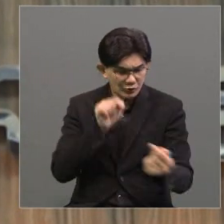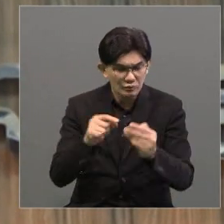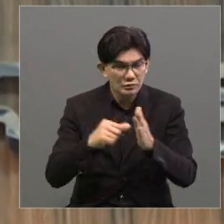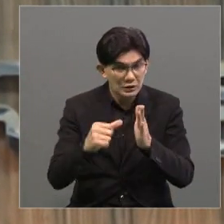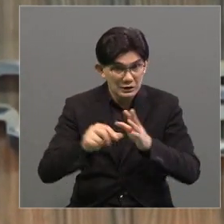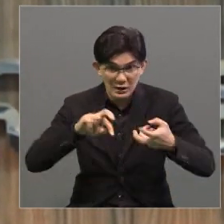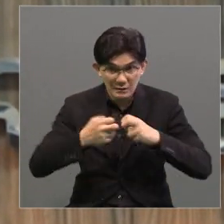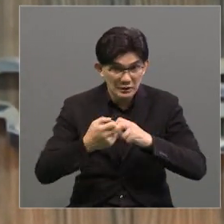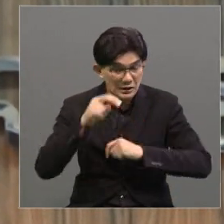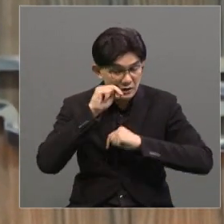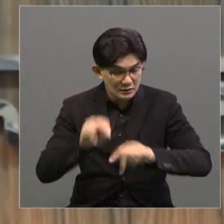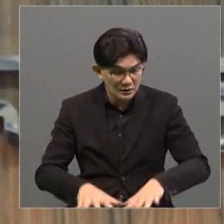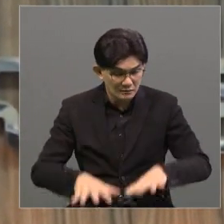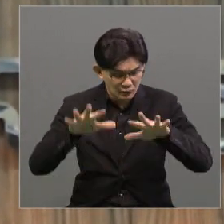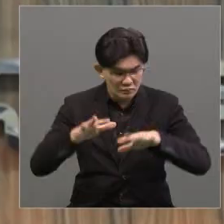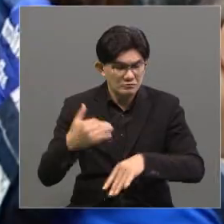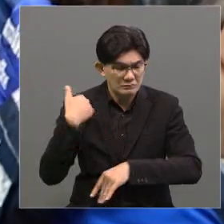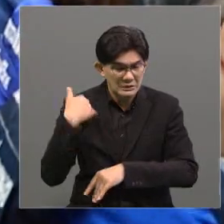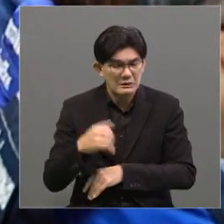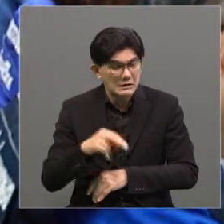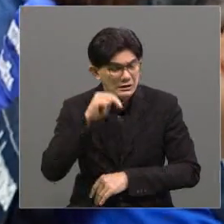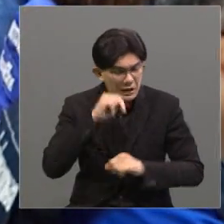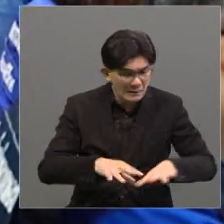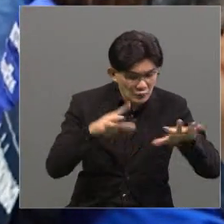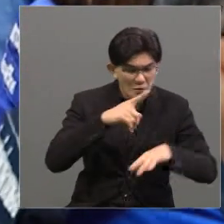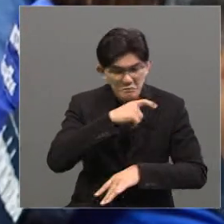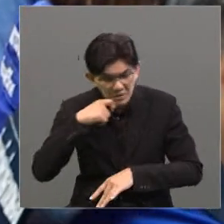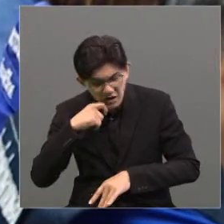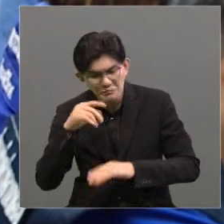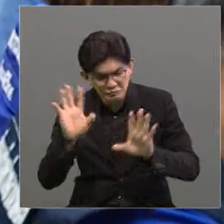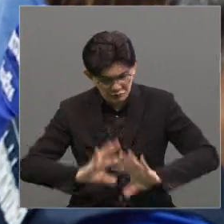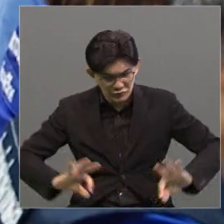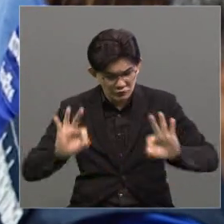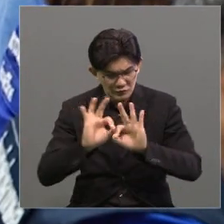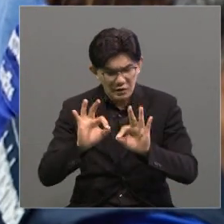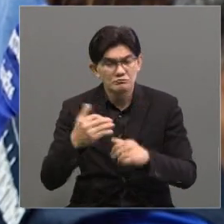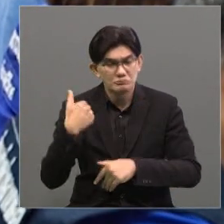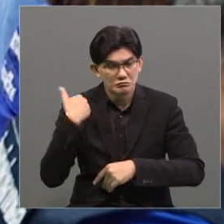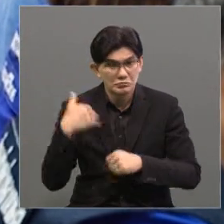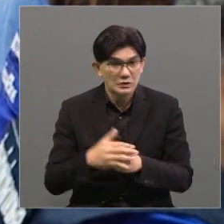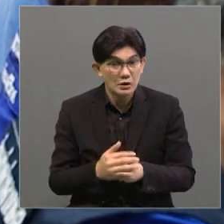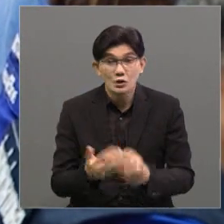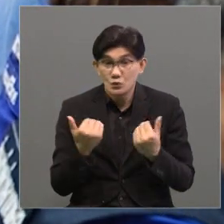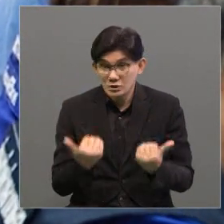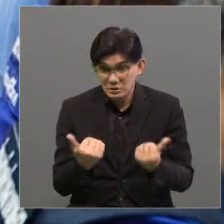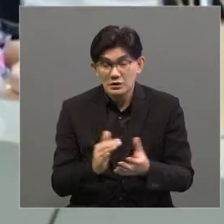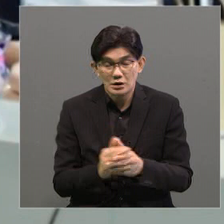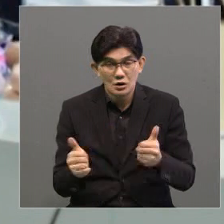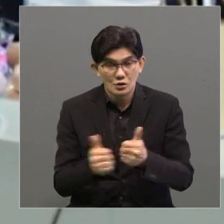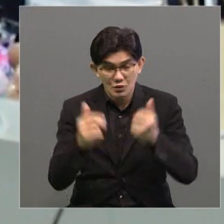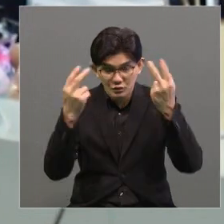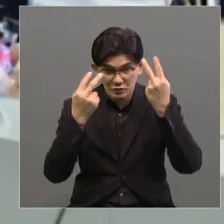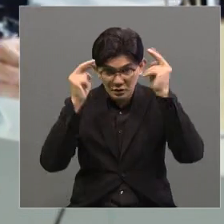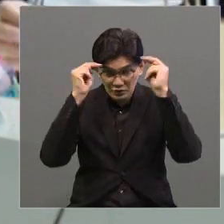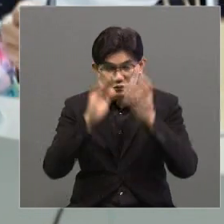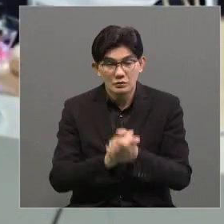แก้ไขปัญหาน้ำท่วมแล้วก็ภัยแล้งทั้งท่วมทั้งแล้งเลยนะของจังหวัดสุโขทัยและจังหวัดใกล้เคียงด้วยวันนี้เนี่ยตัวรองนายกสมศักดิ์ก็